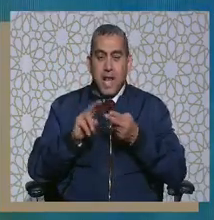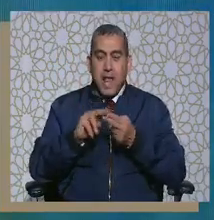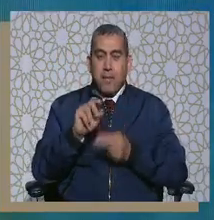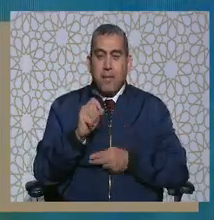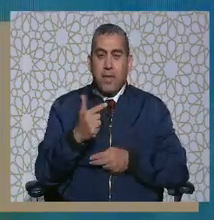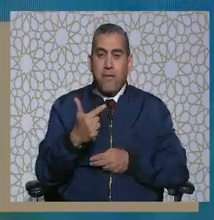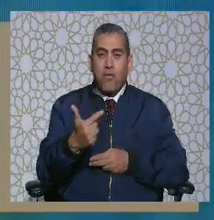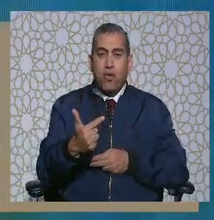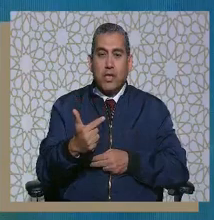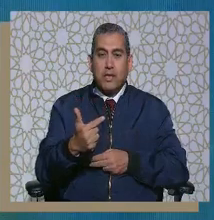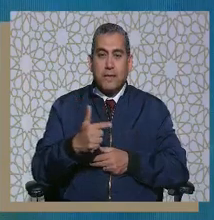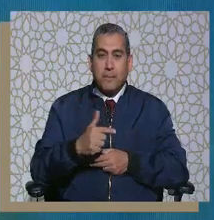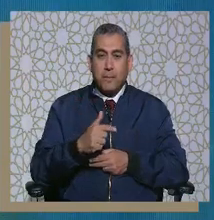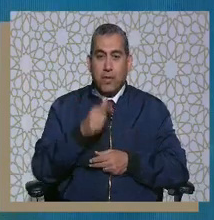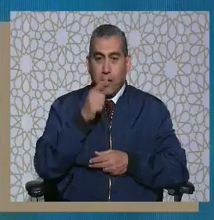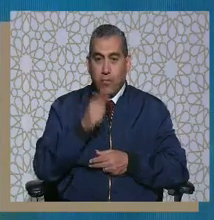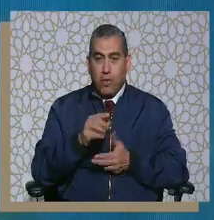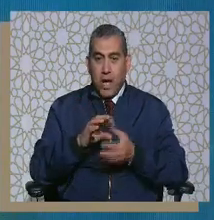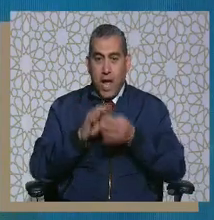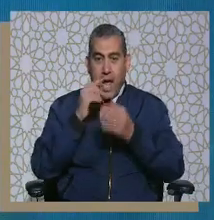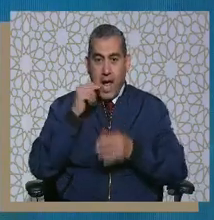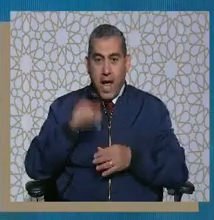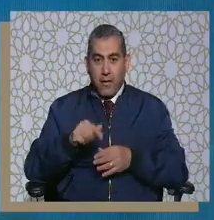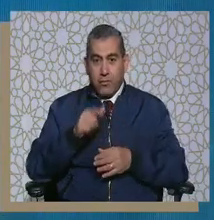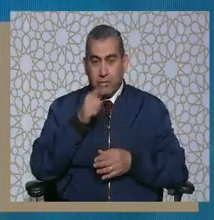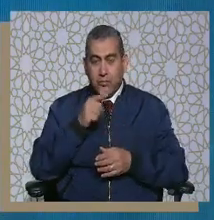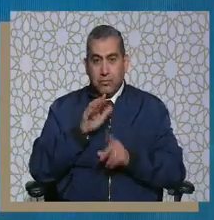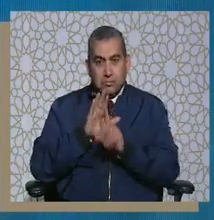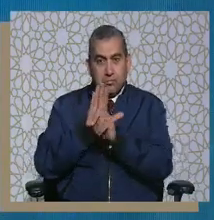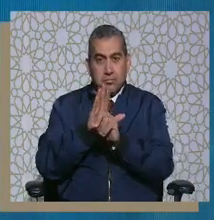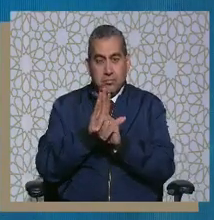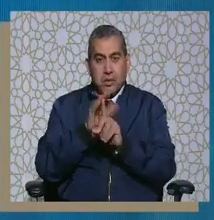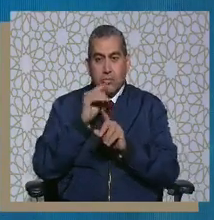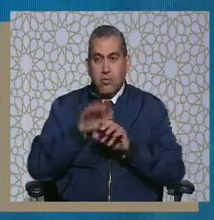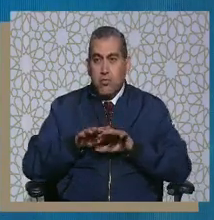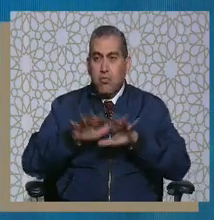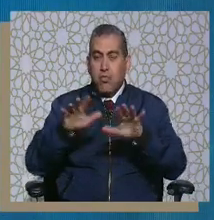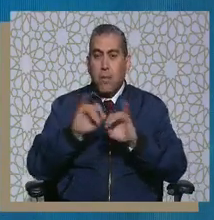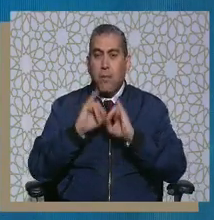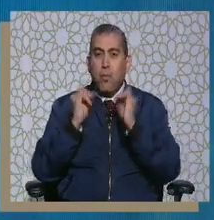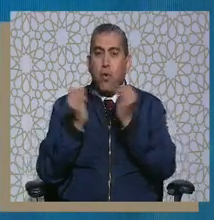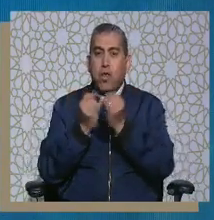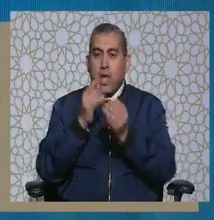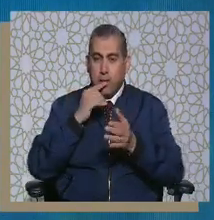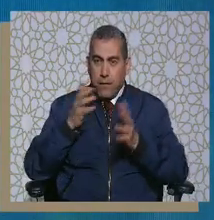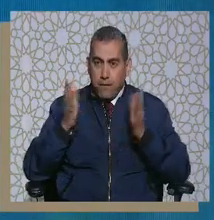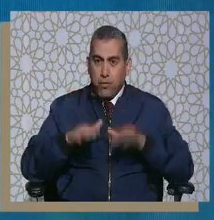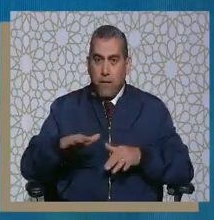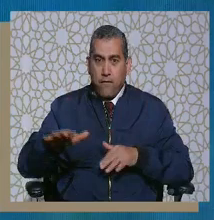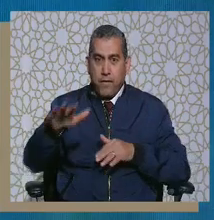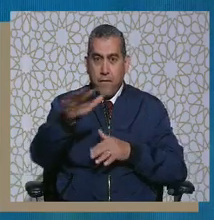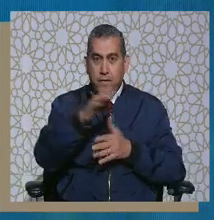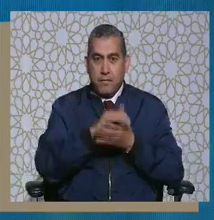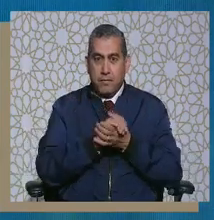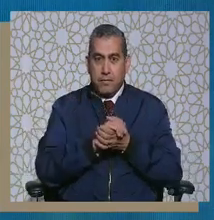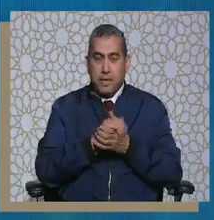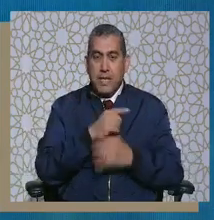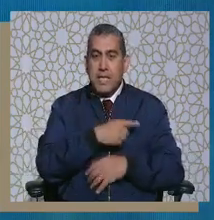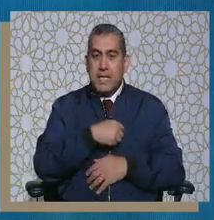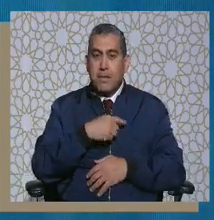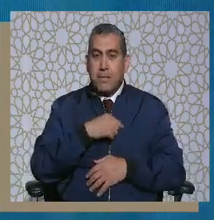التفويض في حاله سانده في مجتع سايده في مجتمعنا جدا اسمها